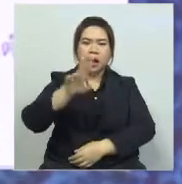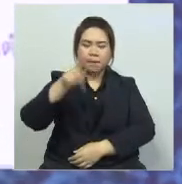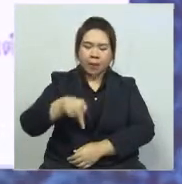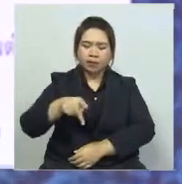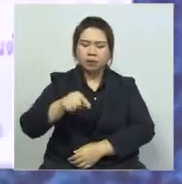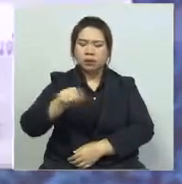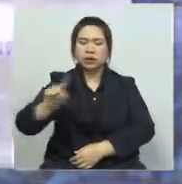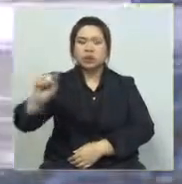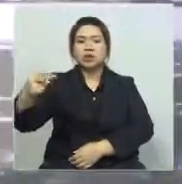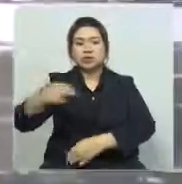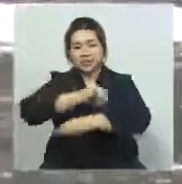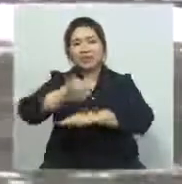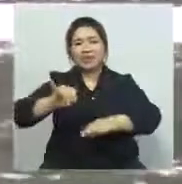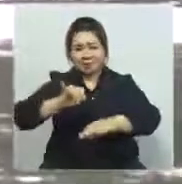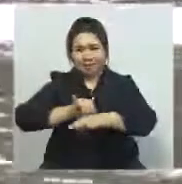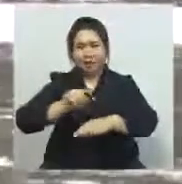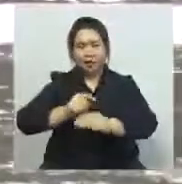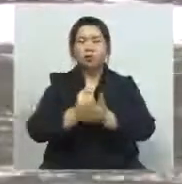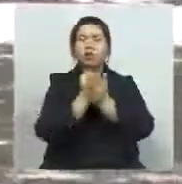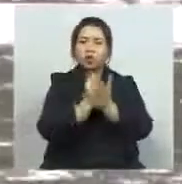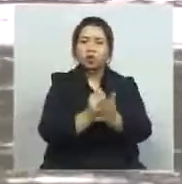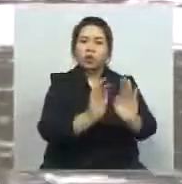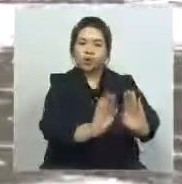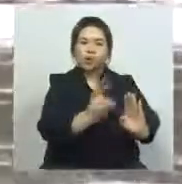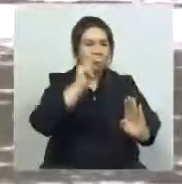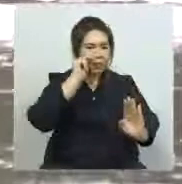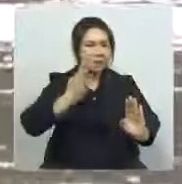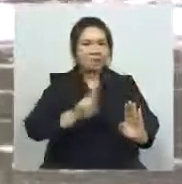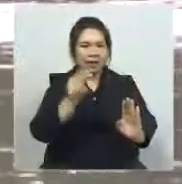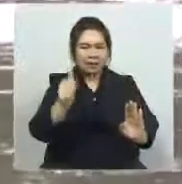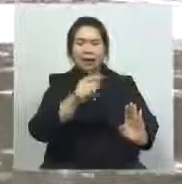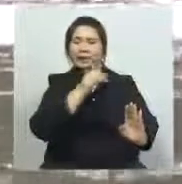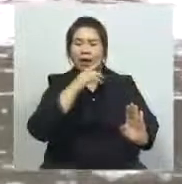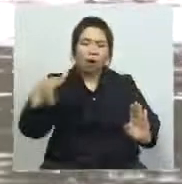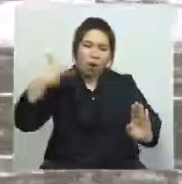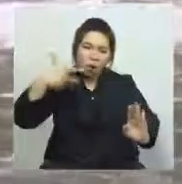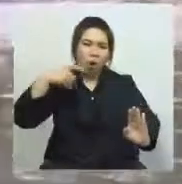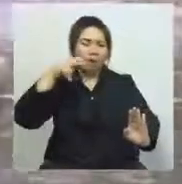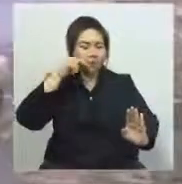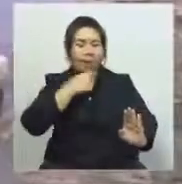ไร่อีกทั้งยังเป็นพื้นที่สำหรับช่วยในการกักเก็บน้ำไว้ใช้ในช่วงหน้าแล้งและชะล